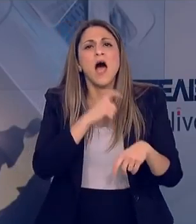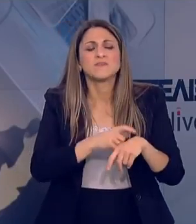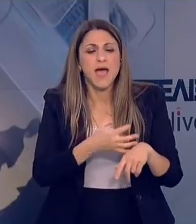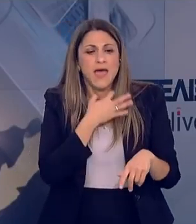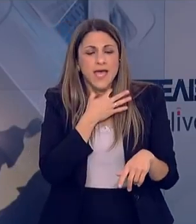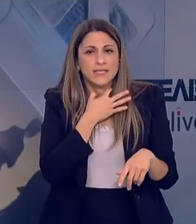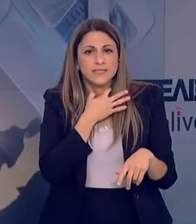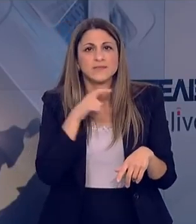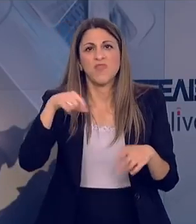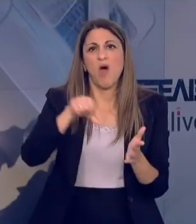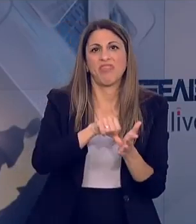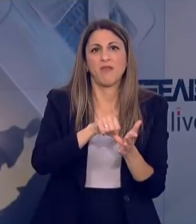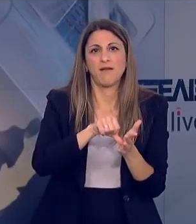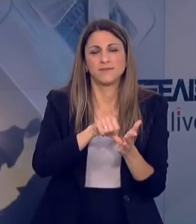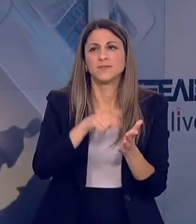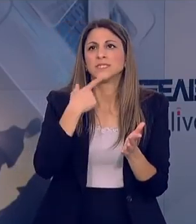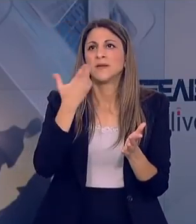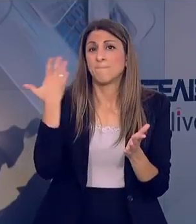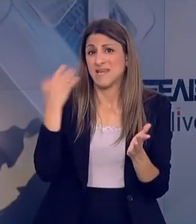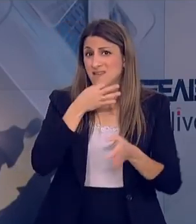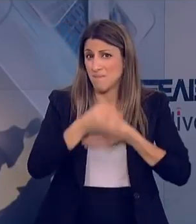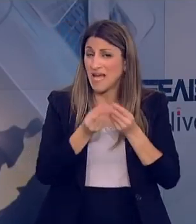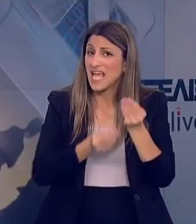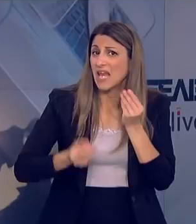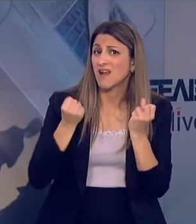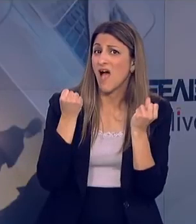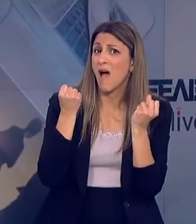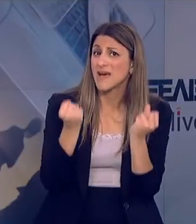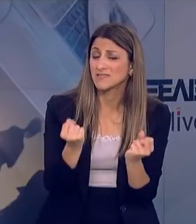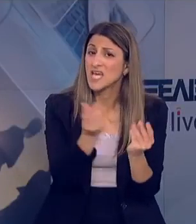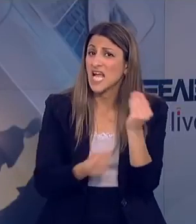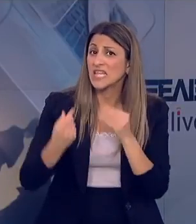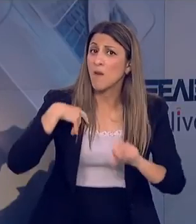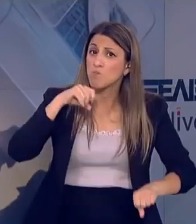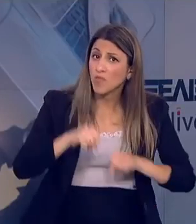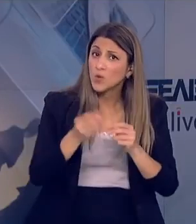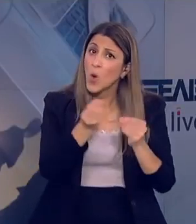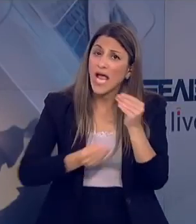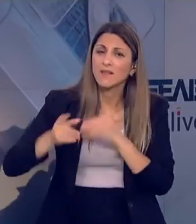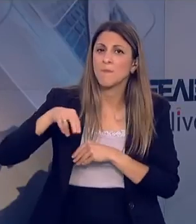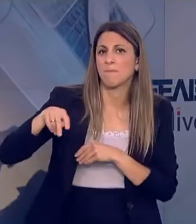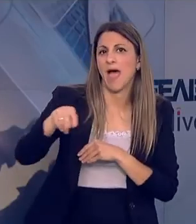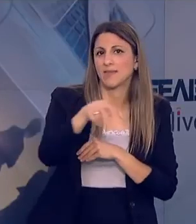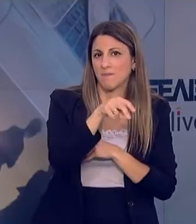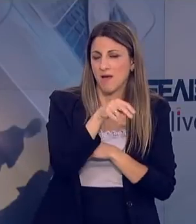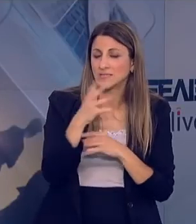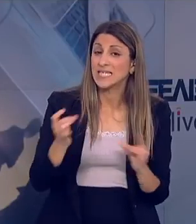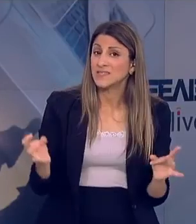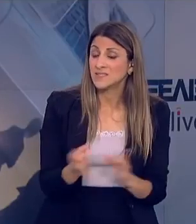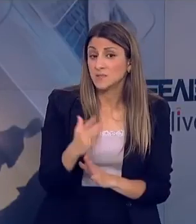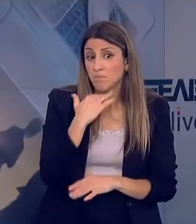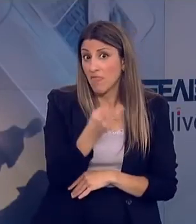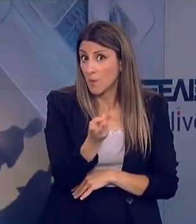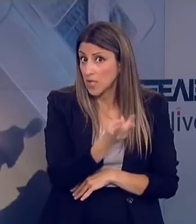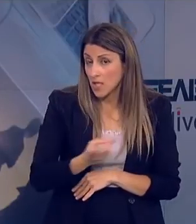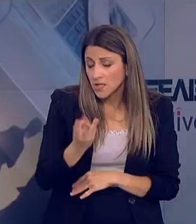ένα μέρος το άλλο στην Αθήνα. Και σας είπα προηγουμένως, προτιμάτε να αποφεύγετε τα μέσα μαζικής μεταφοράς. Δεν είναι εφικτό. Αν δεν είναι εφικτό, θα πρέπει να